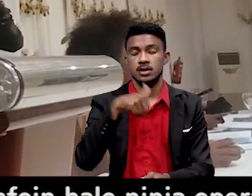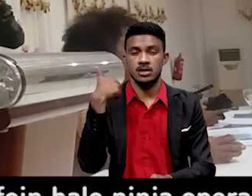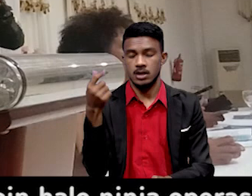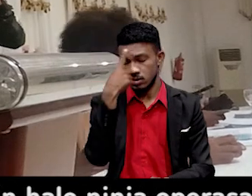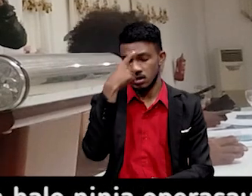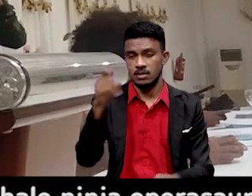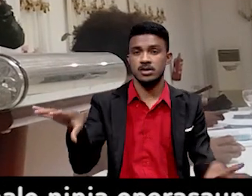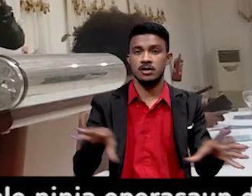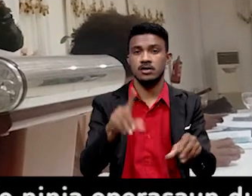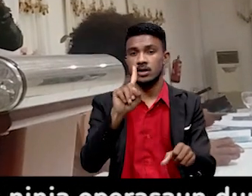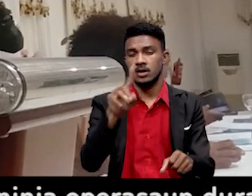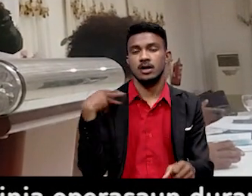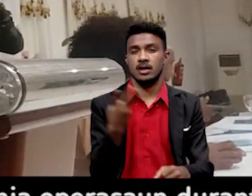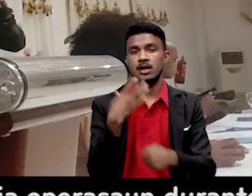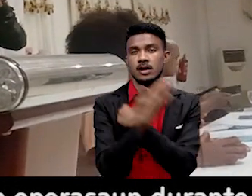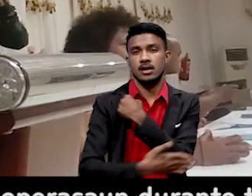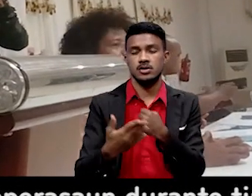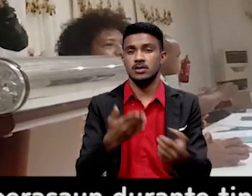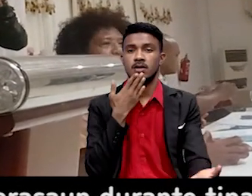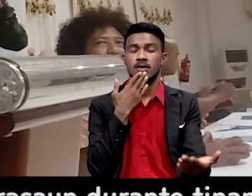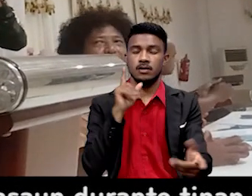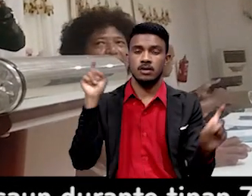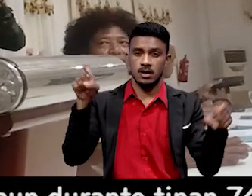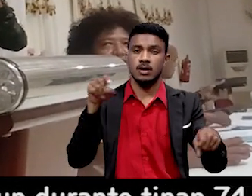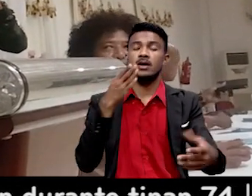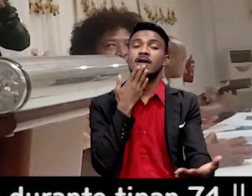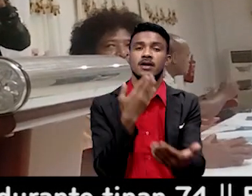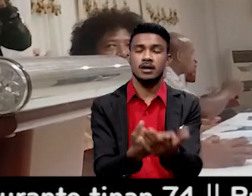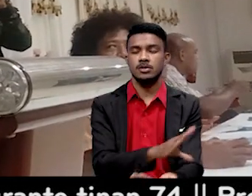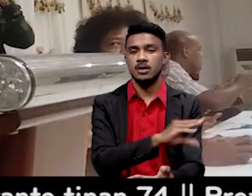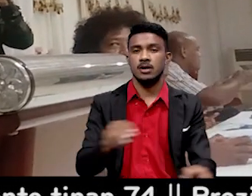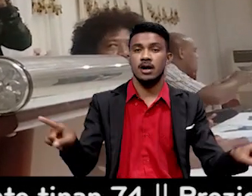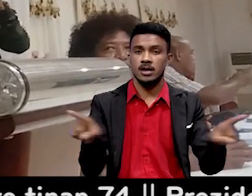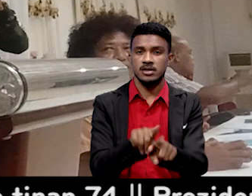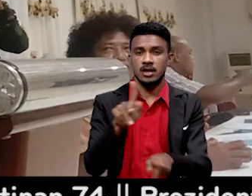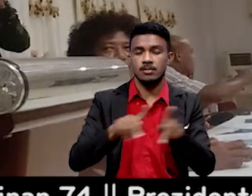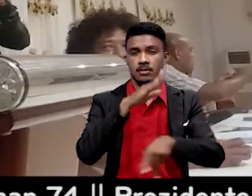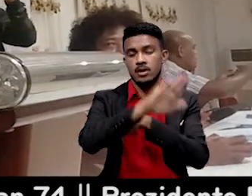sang ida makne, ita ni rai ne tem ki diak mos, ane sang, ema hoku nian, nebe ita hare.